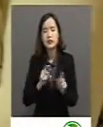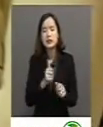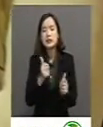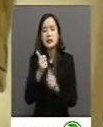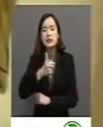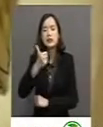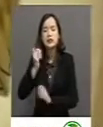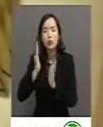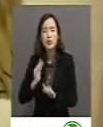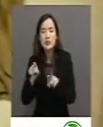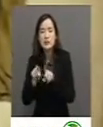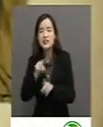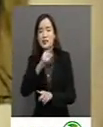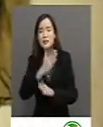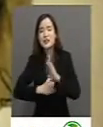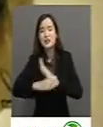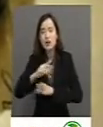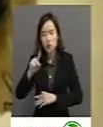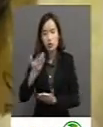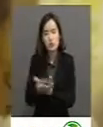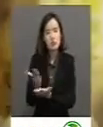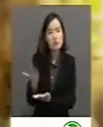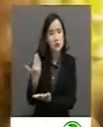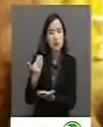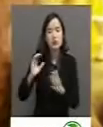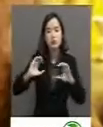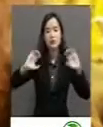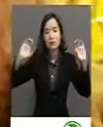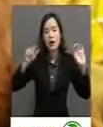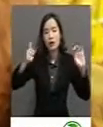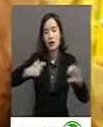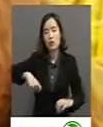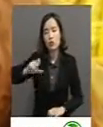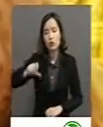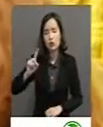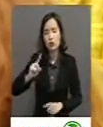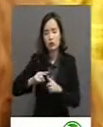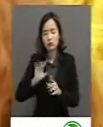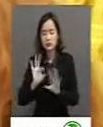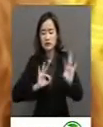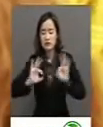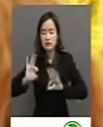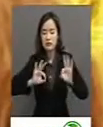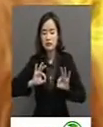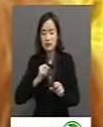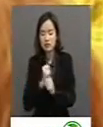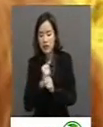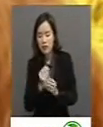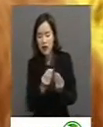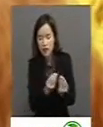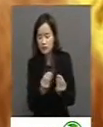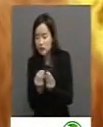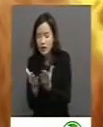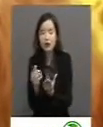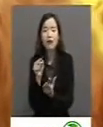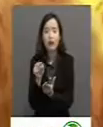เอ็ดรีนาสามารถเรียกค่าชดเชยจากศาลรัฐบาลกลางได้กรณีถูกเลือกปฏิบัตินางสเตซี่ฟรายแม่ของเด็กหญิ